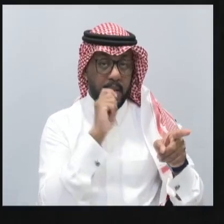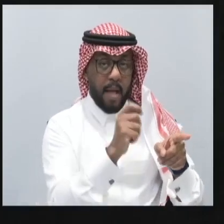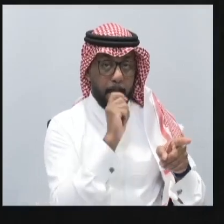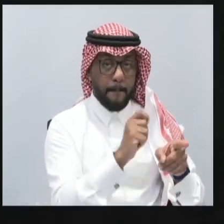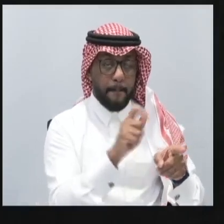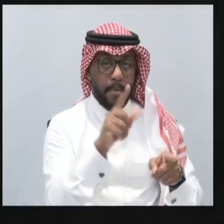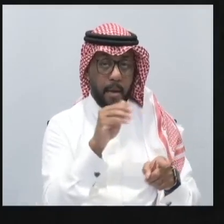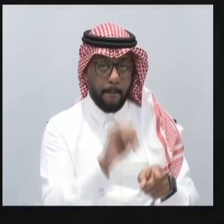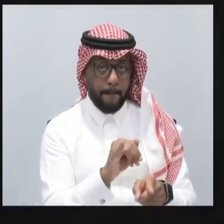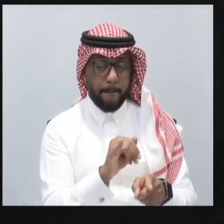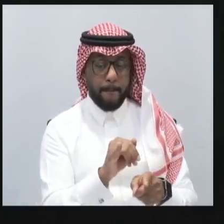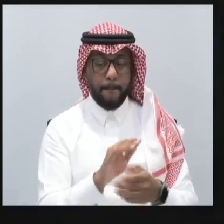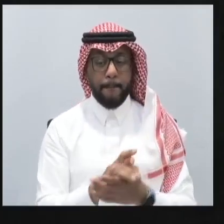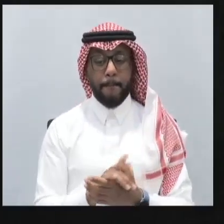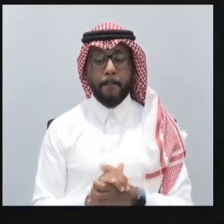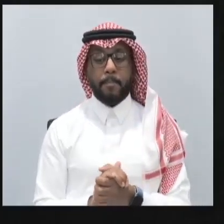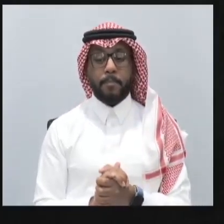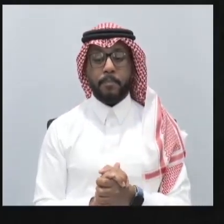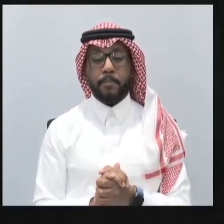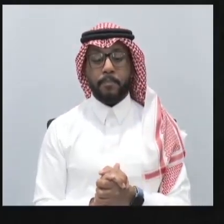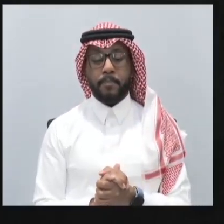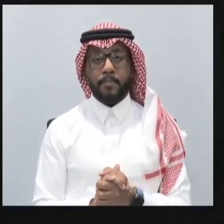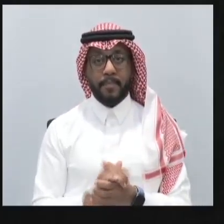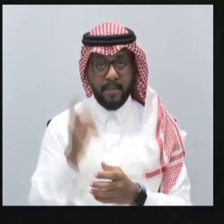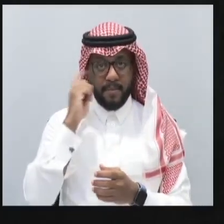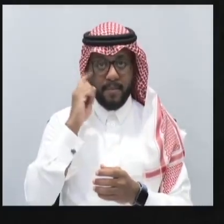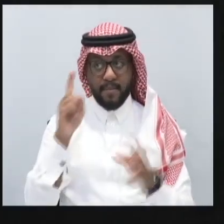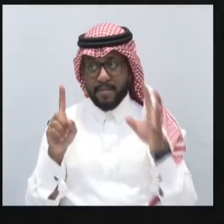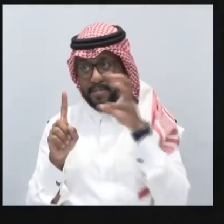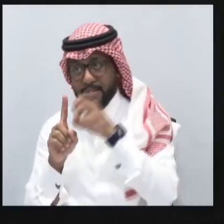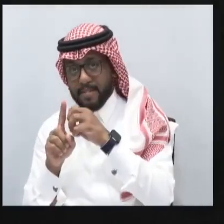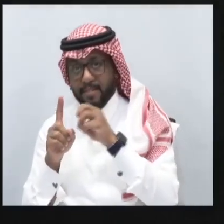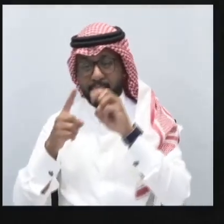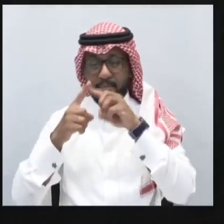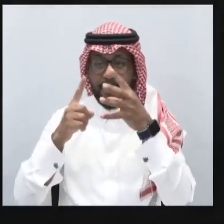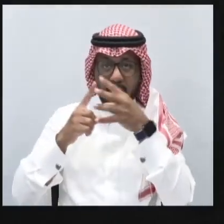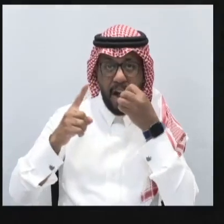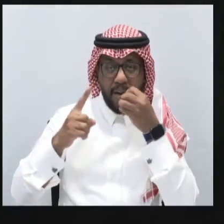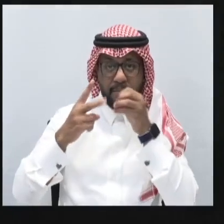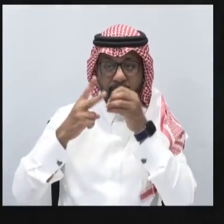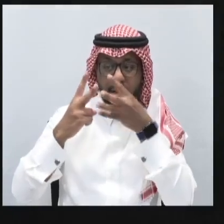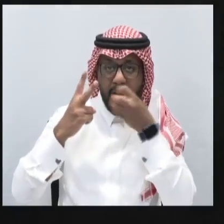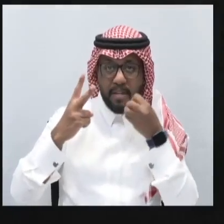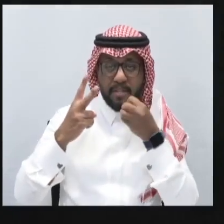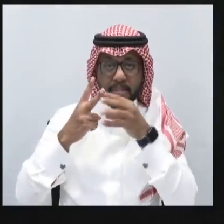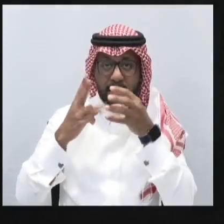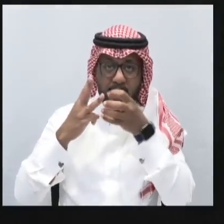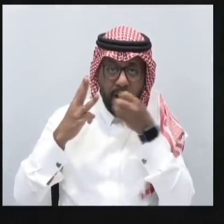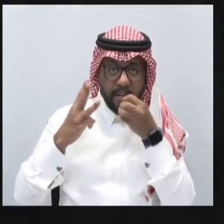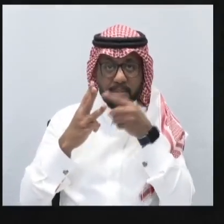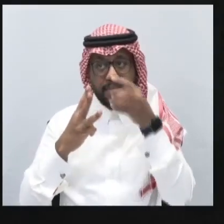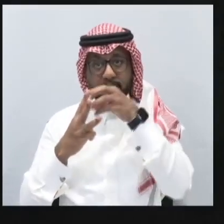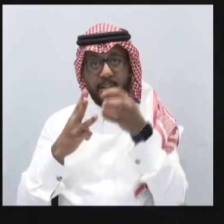ياكل الحيوانات اللي تاكل النبات يعني حيوان ياكل النبات يبغانا نسمي